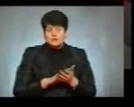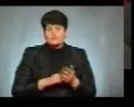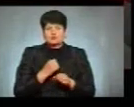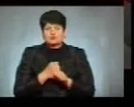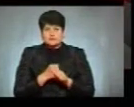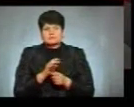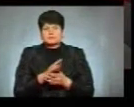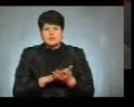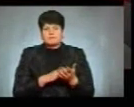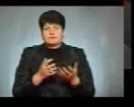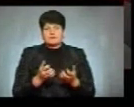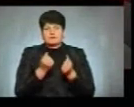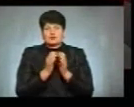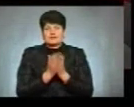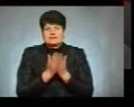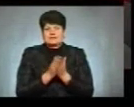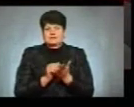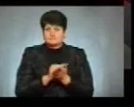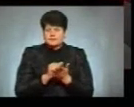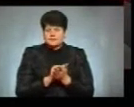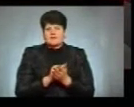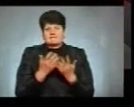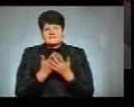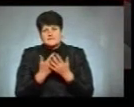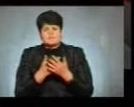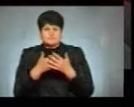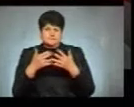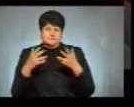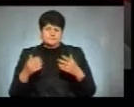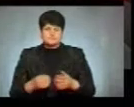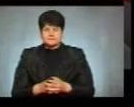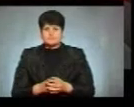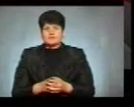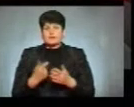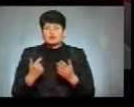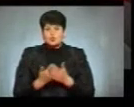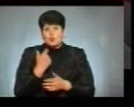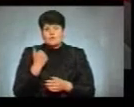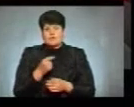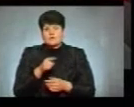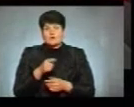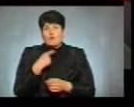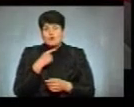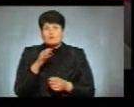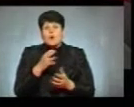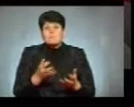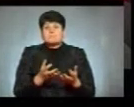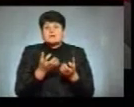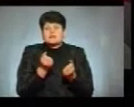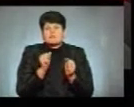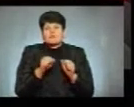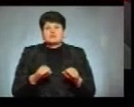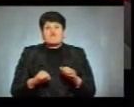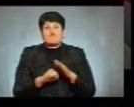про підтримку книговидання, підтримку фільмів і всього іншого. Ну, знов таки, він про підтримку каже, але, ну, він може фонд